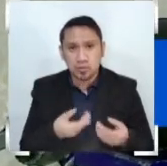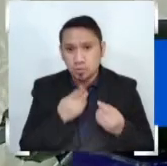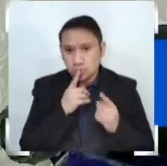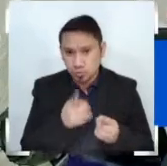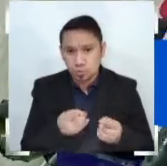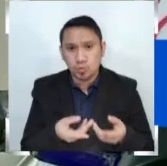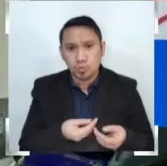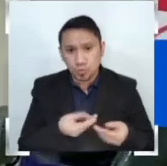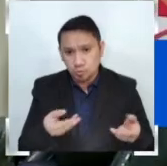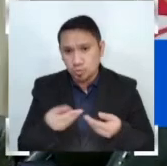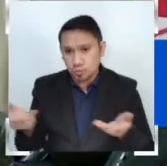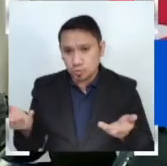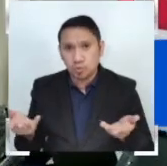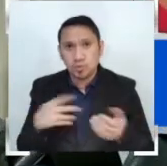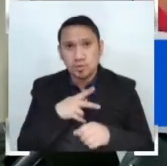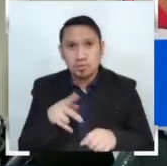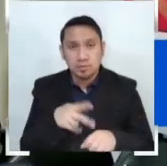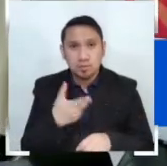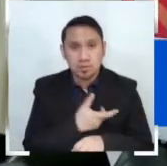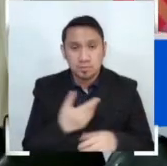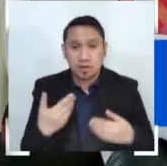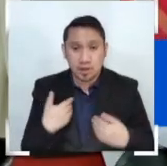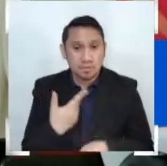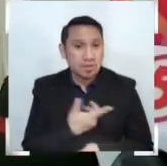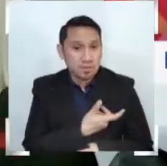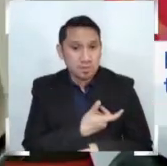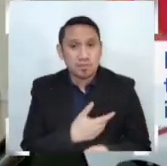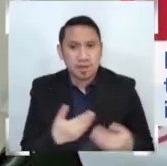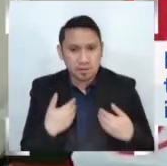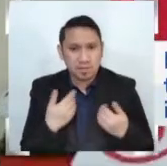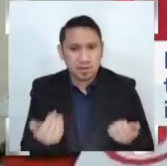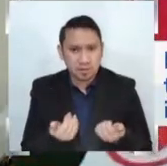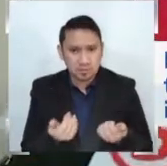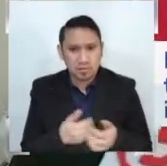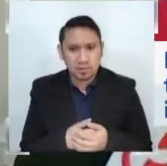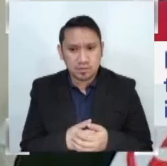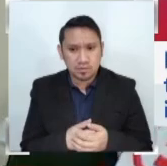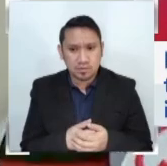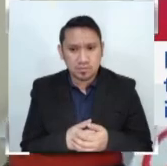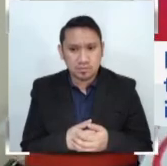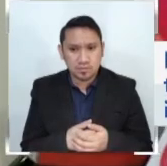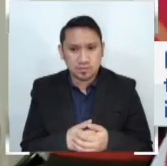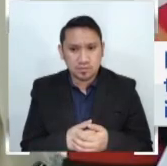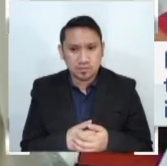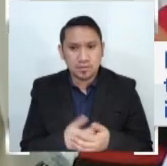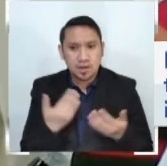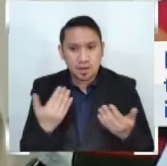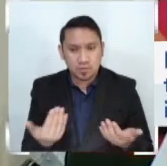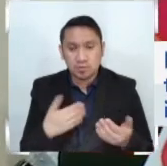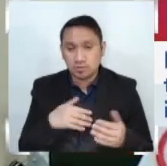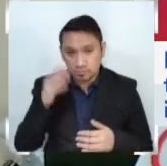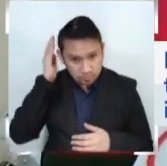bansa. Katunayan nga po, may mga baksina na andyan na yung ituturok na lang sa baraso na ating mga kababayan. At ako po ay nakikiusap pa sa